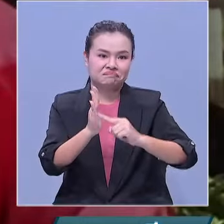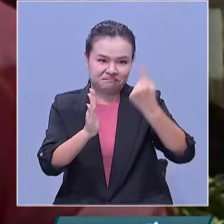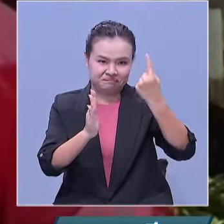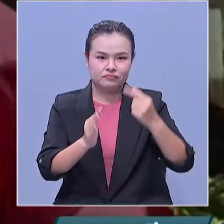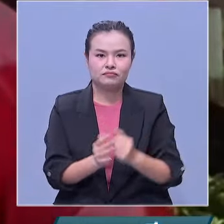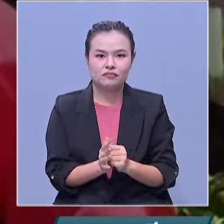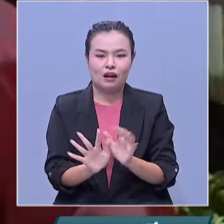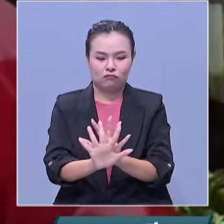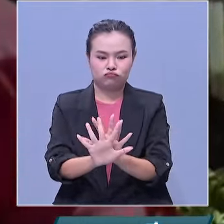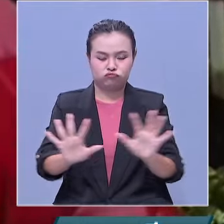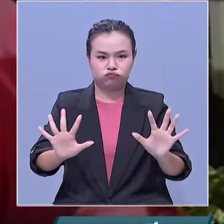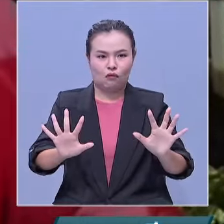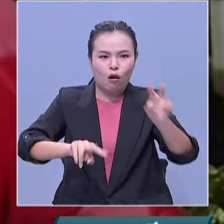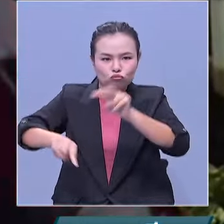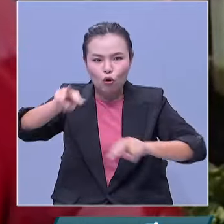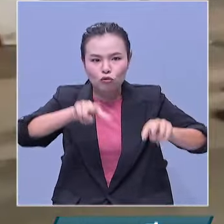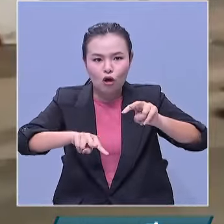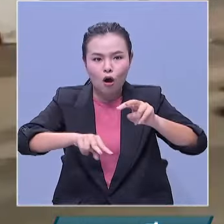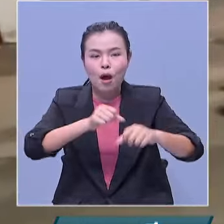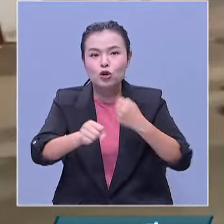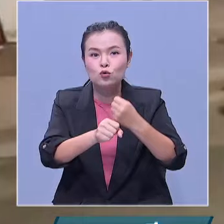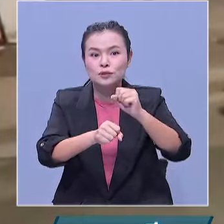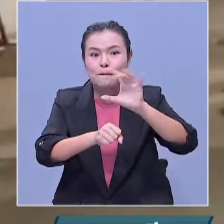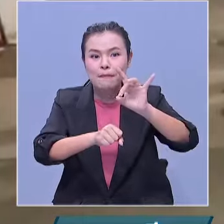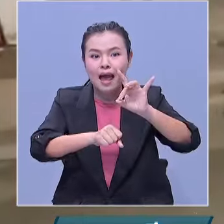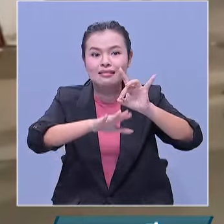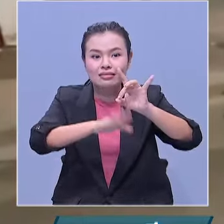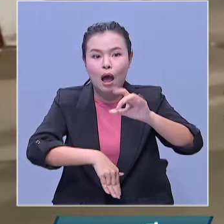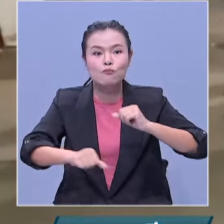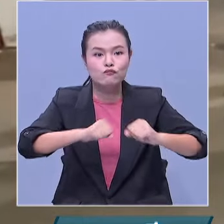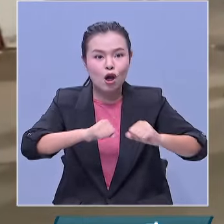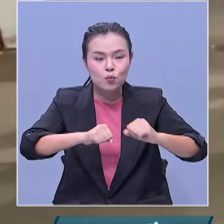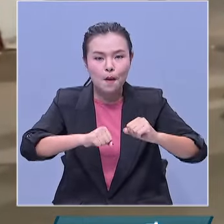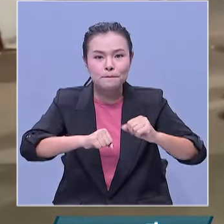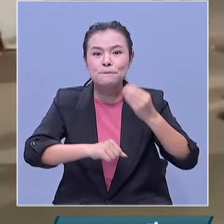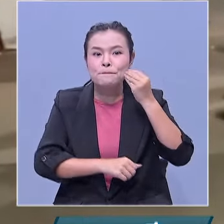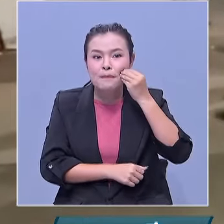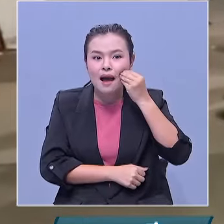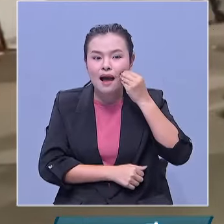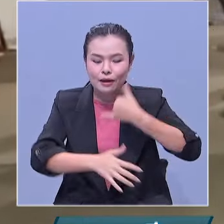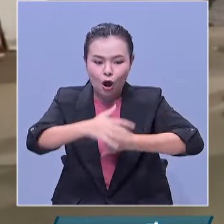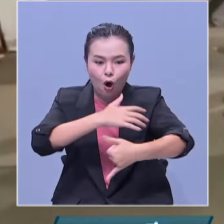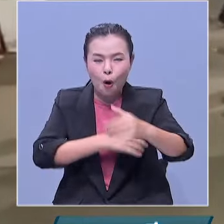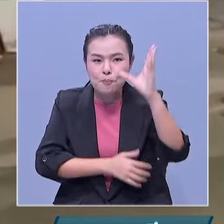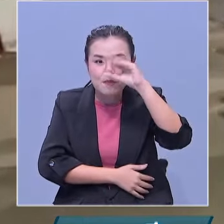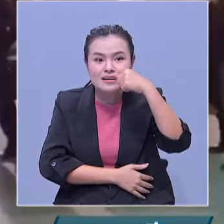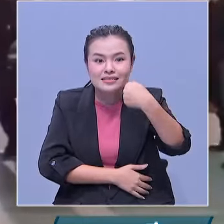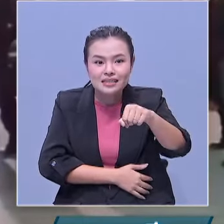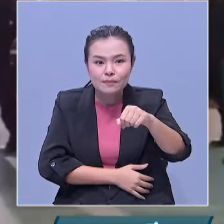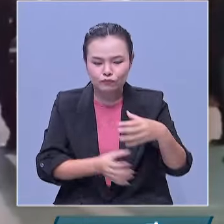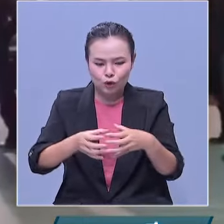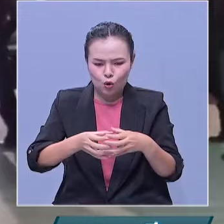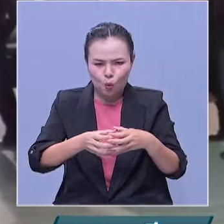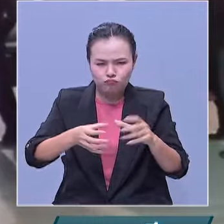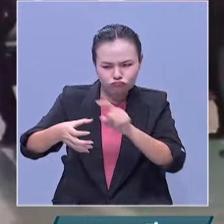ปล่อยแถวตรวจสอบกลุ่มเยาวชนอายุต่ำกว่า 18ปีที่ออกจากบ้านหลัง 22:00นถ้าไปพบกลุ่มวัยรุ่นต้อง